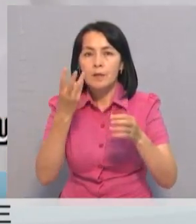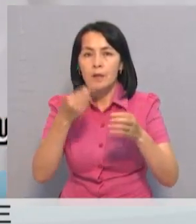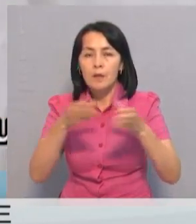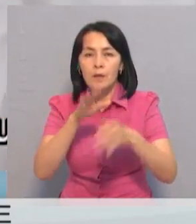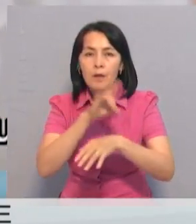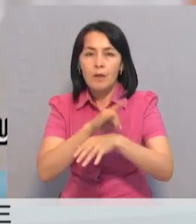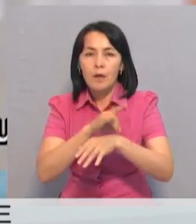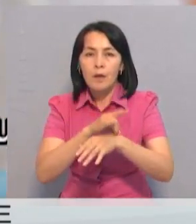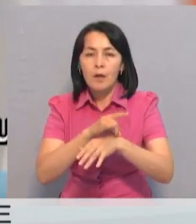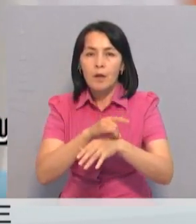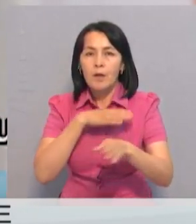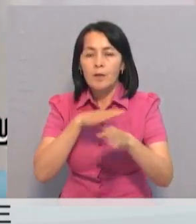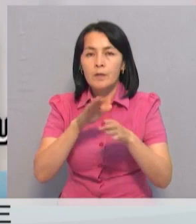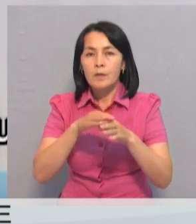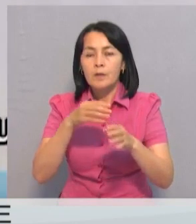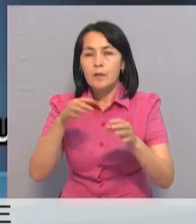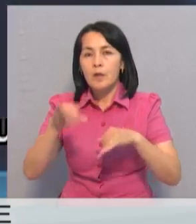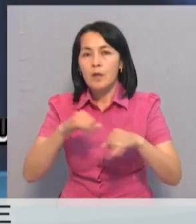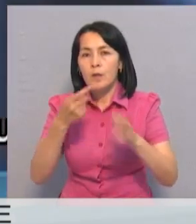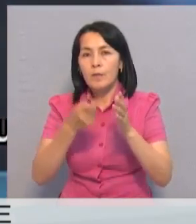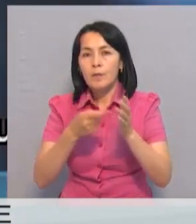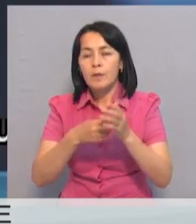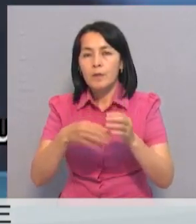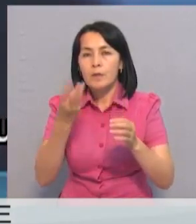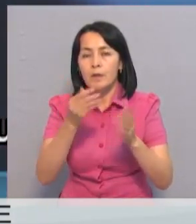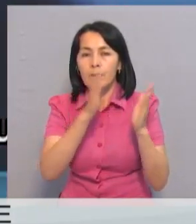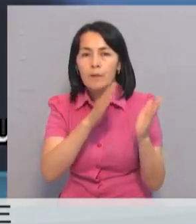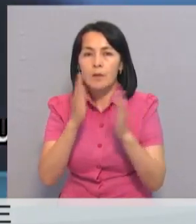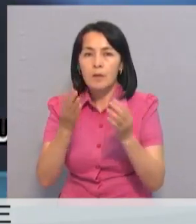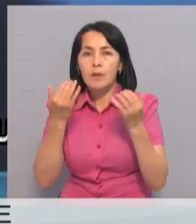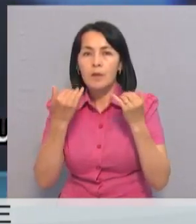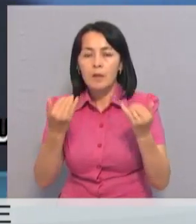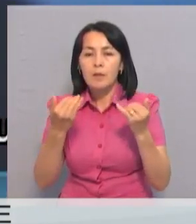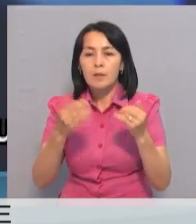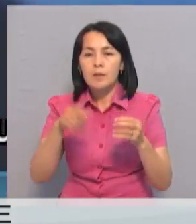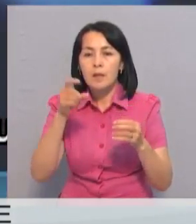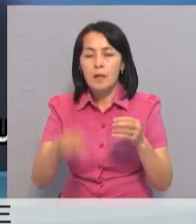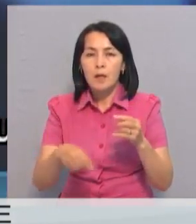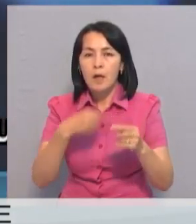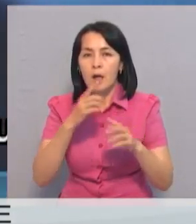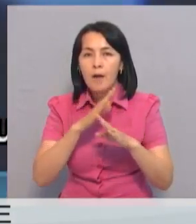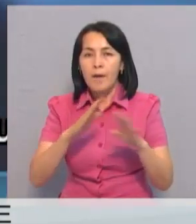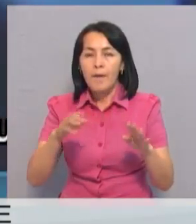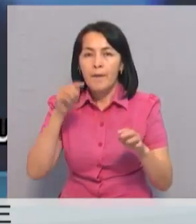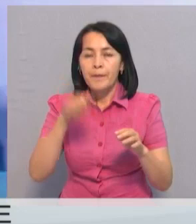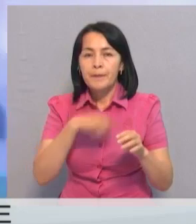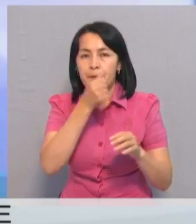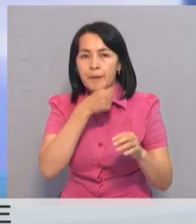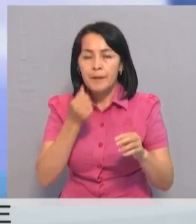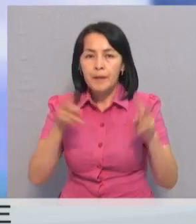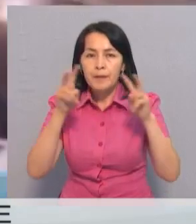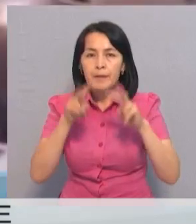«Финпирамида» задержан. Заведено уголовное дело. В агентстве финмониторинга личность обвиняемого не раскрывают, ссылаясь на тайну